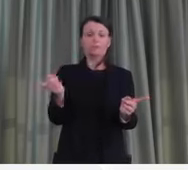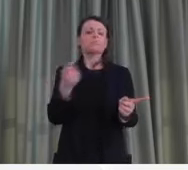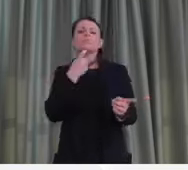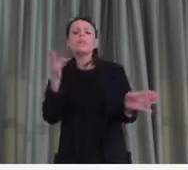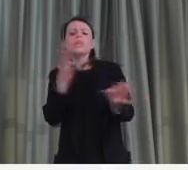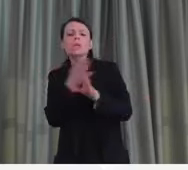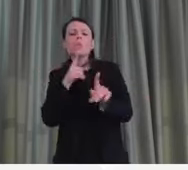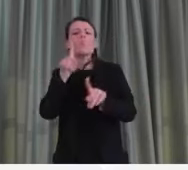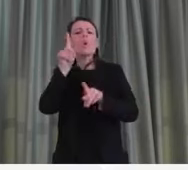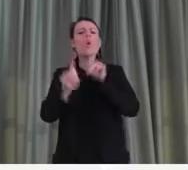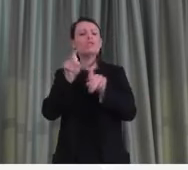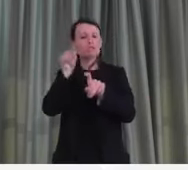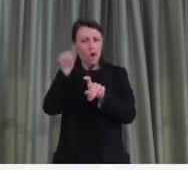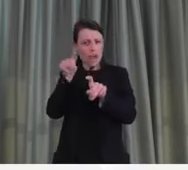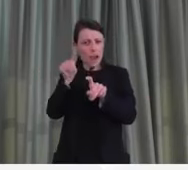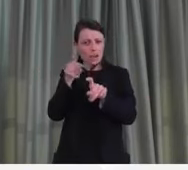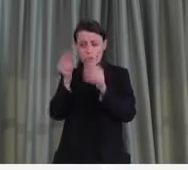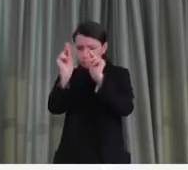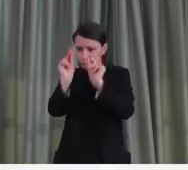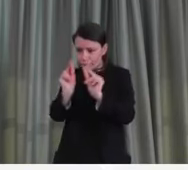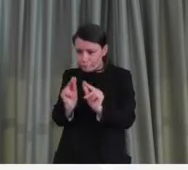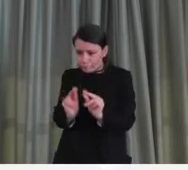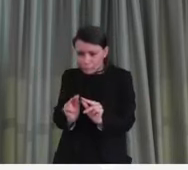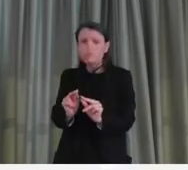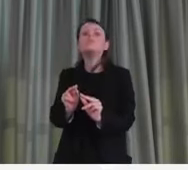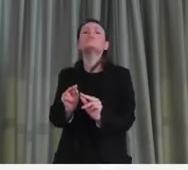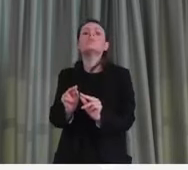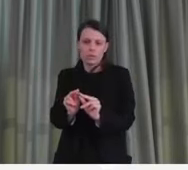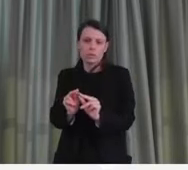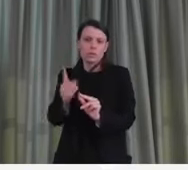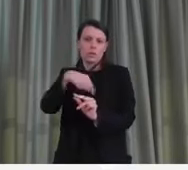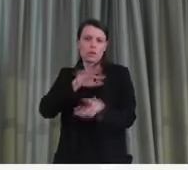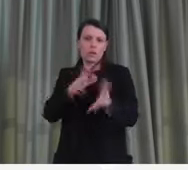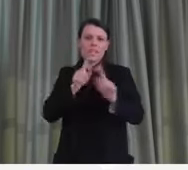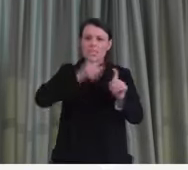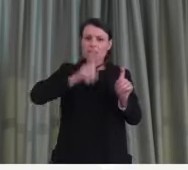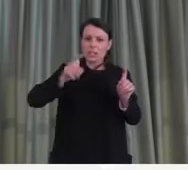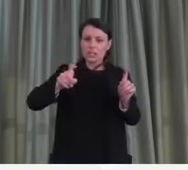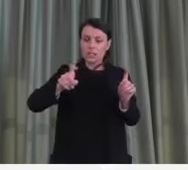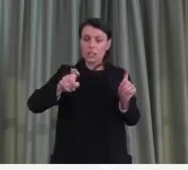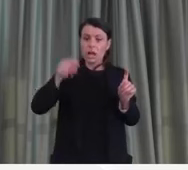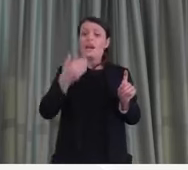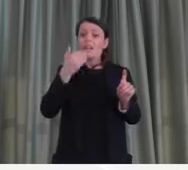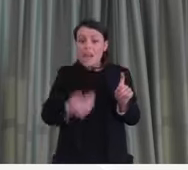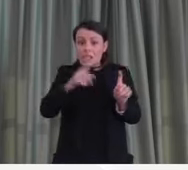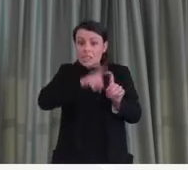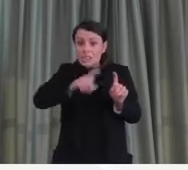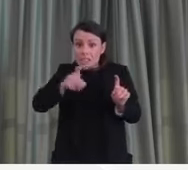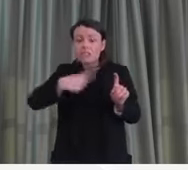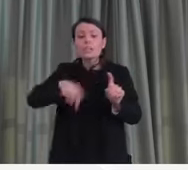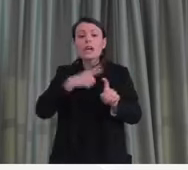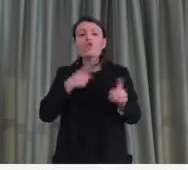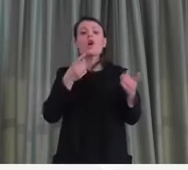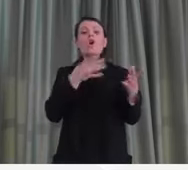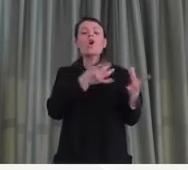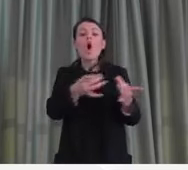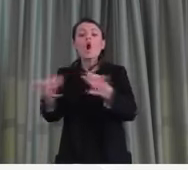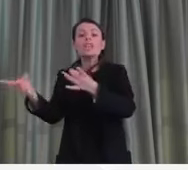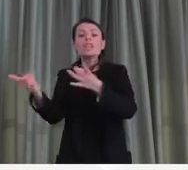per come ho detto mappare il rischio il contagio questa applicazione può il aggiorneremo sempre di più